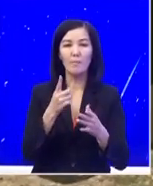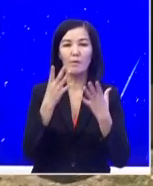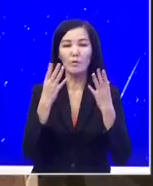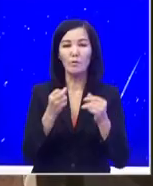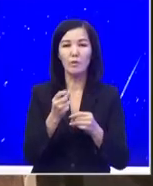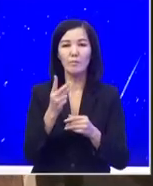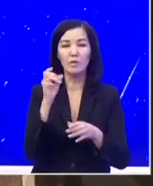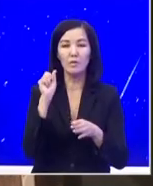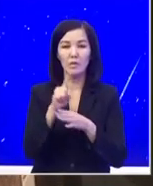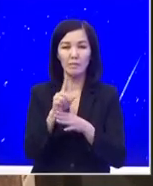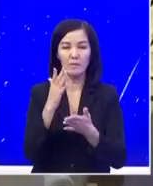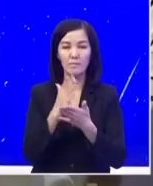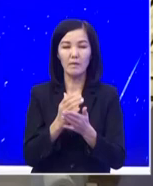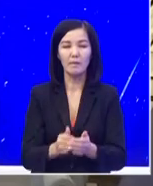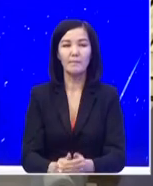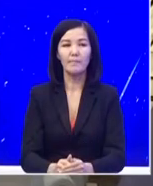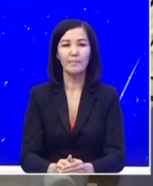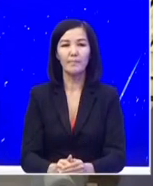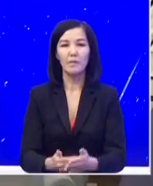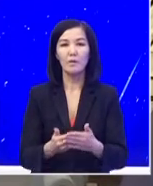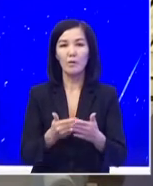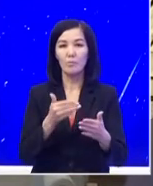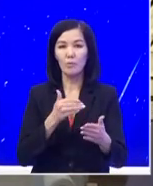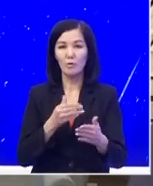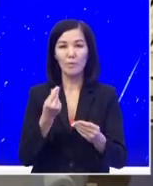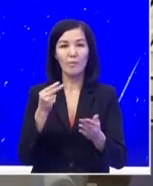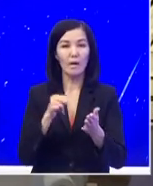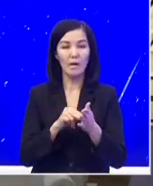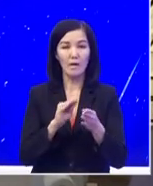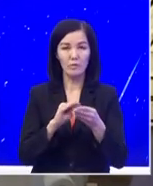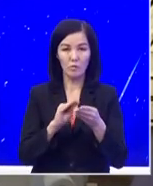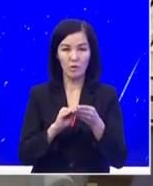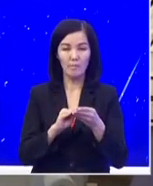бірнеше тапсырыс келеді дейді. Бұрынғы бағалар көп көтерілген жоқпыз. Например,